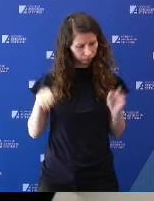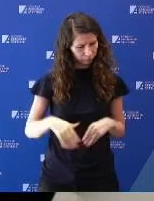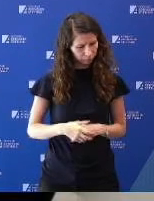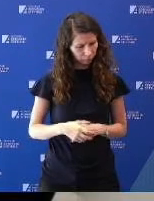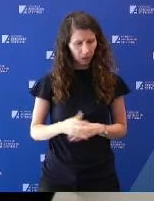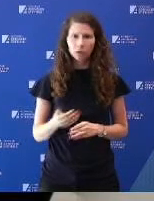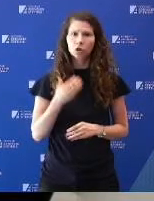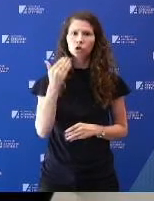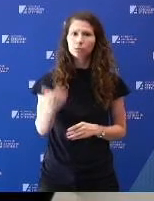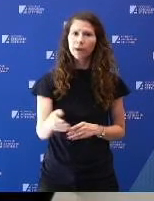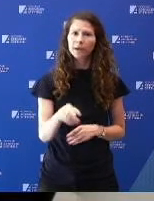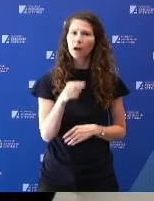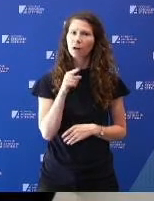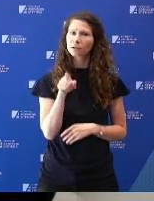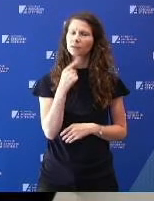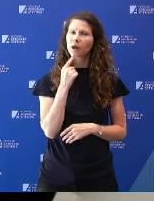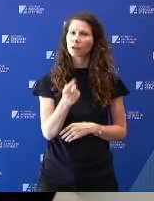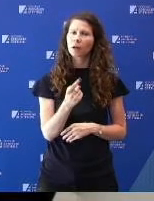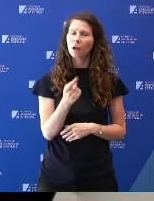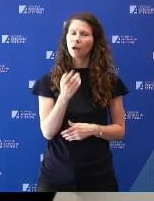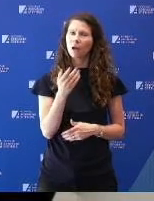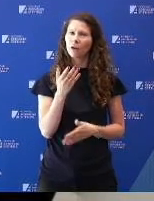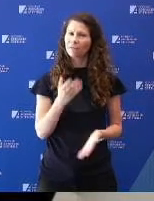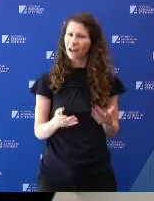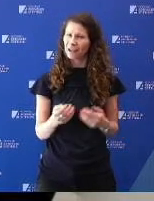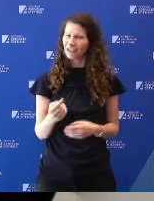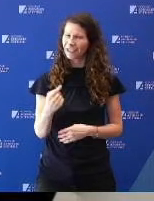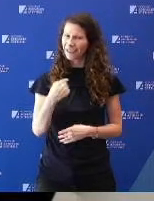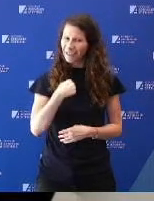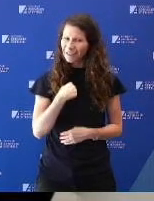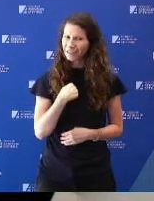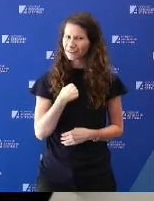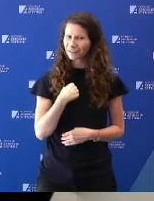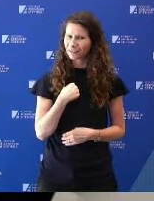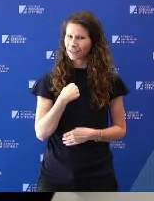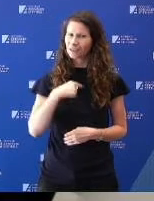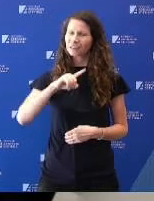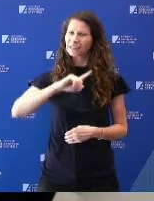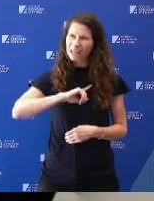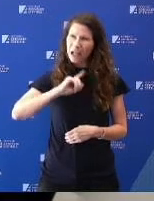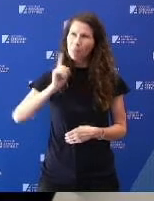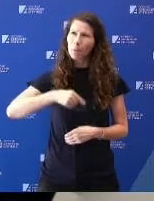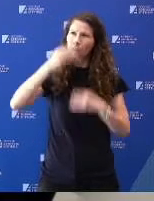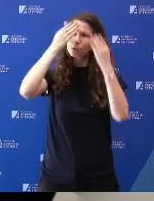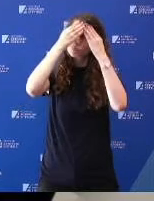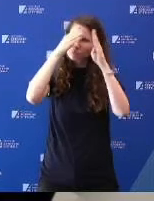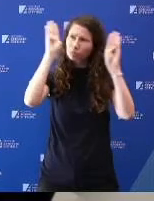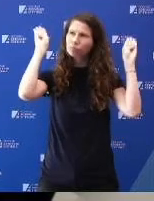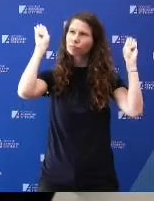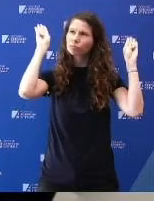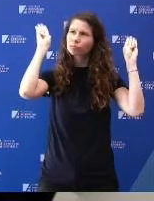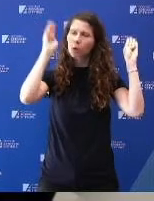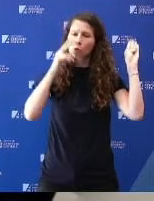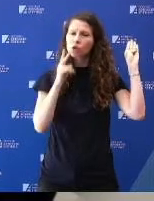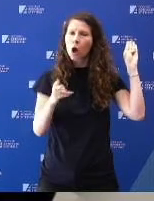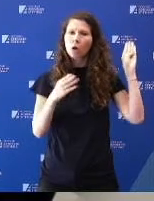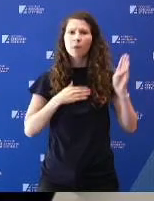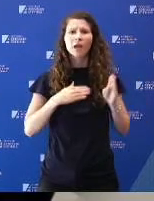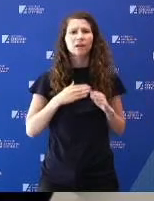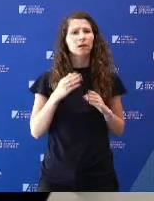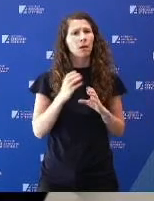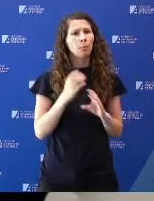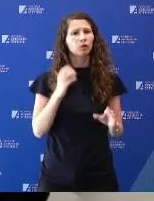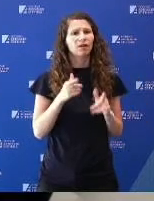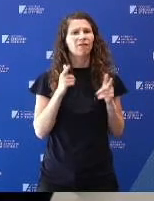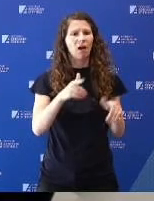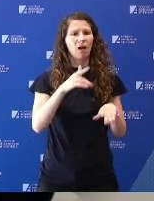bin ich die oder derjenige, die einfach seinen Horizont erweitern muss und gucken, was meine BusfahrerInnen tun können. Und wir haben dann